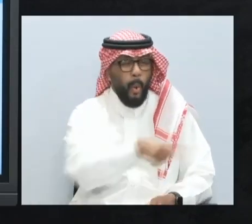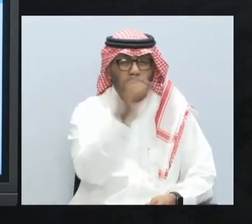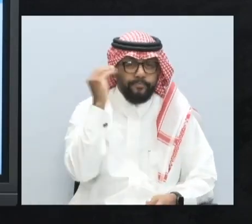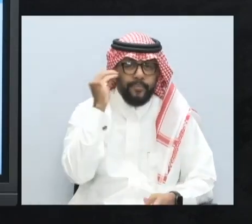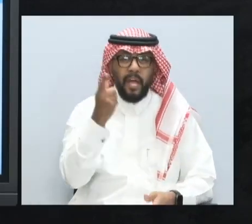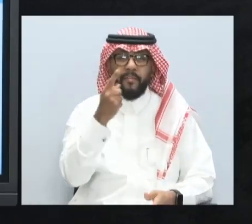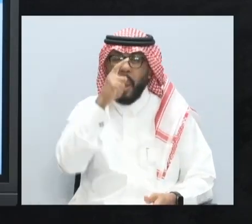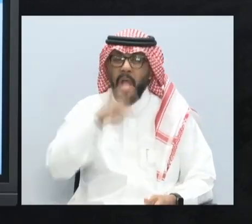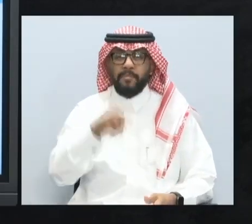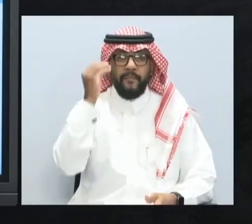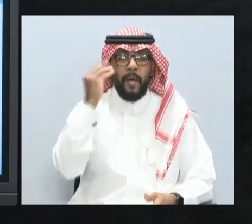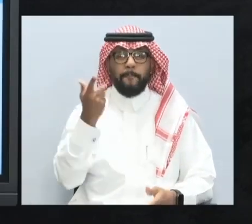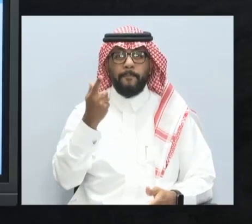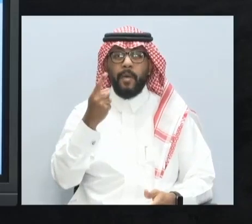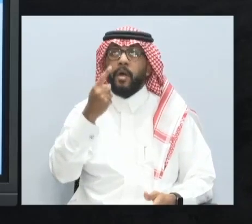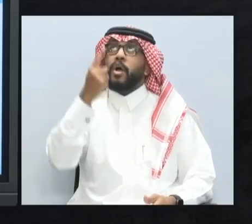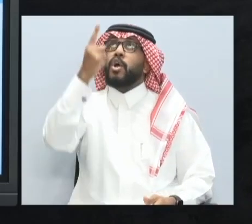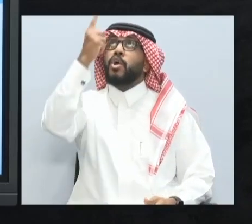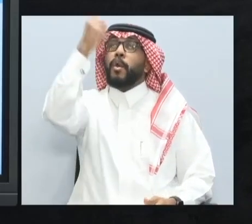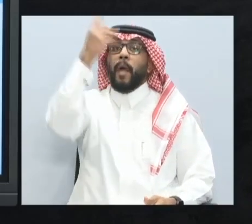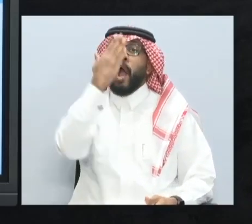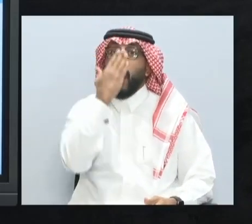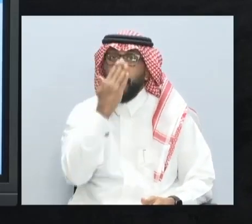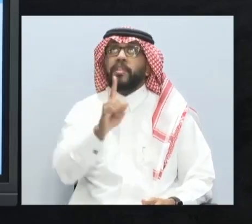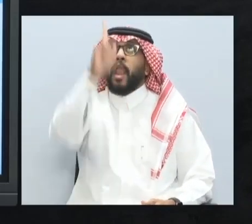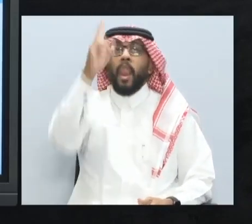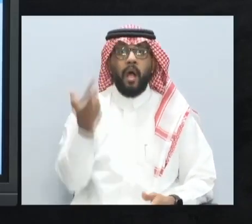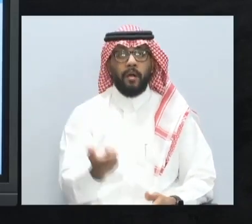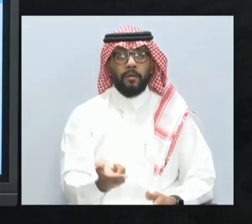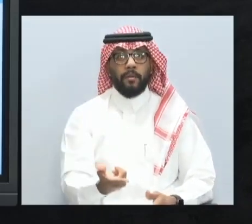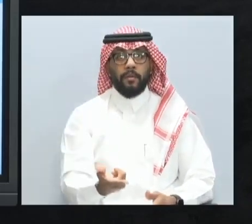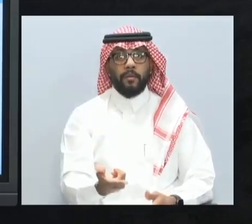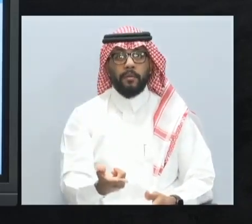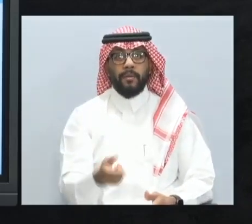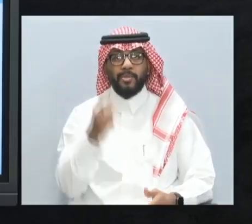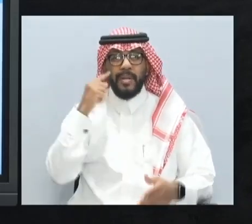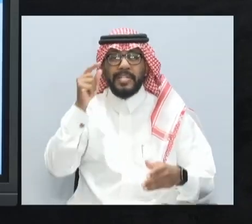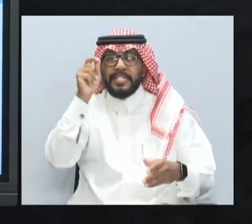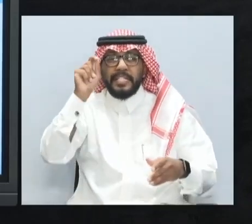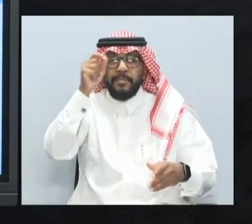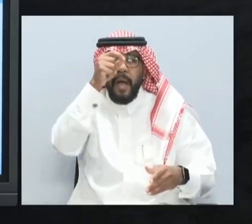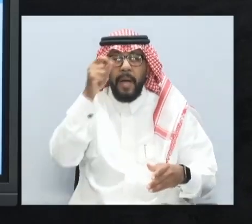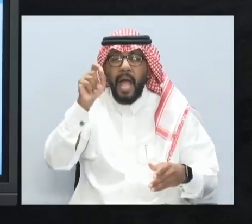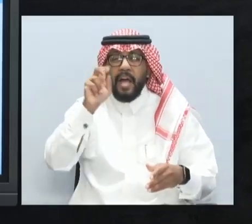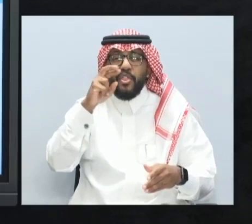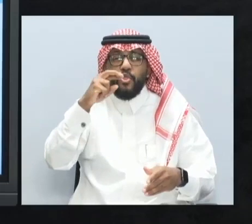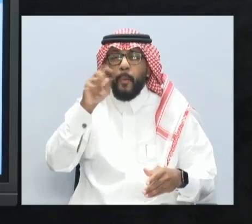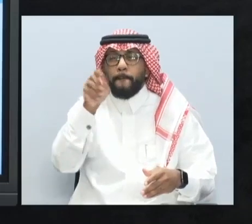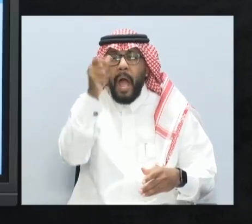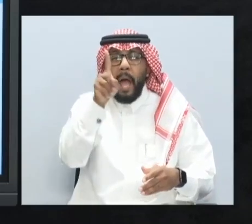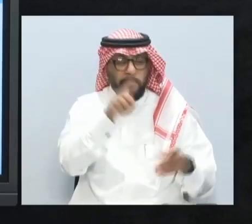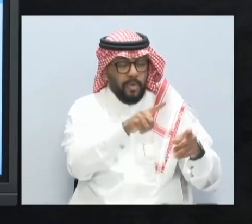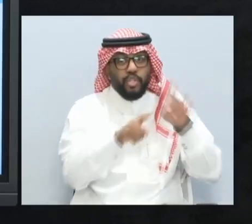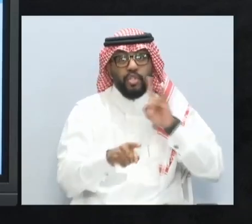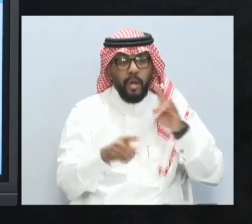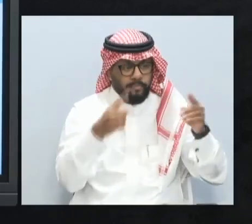الذي قرب ذبابا ذبابا فادخله الله النار نسال الله السلامه والعافيه نسال الله